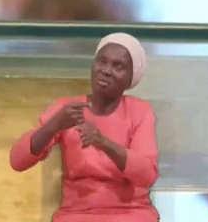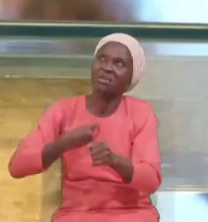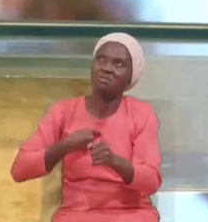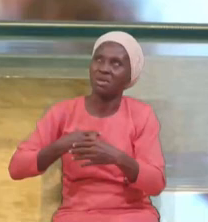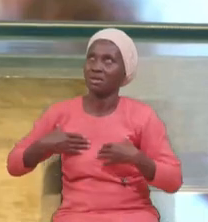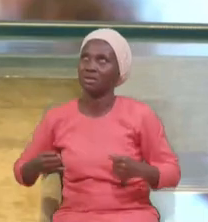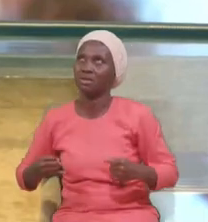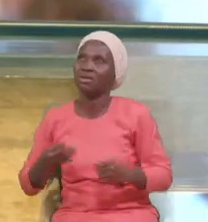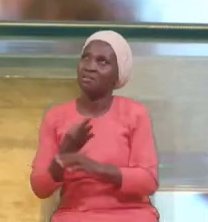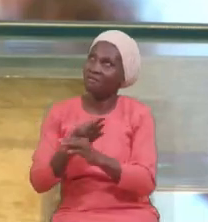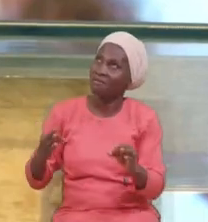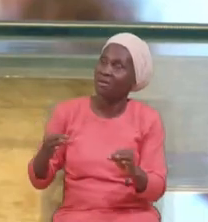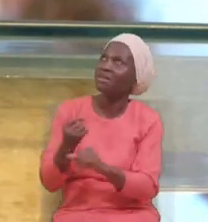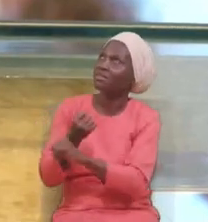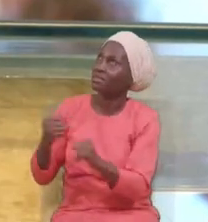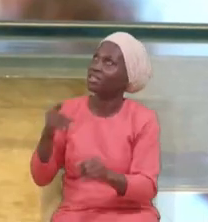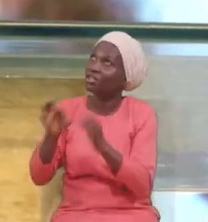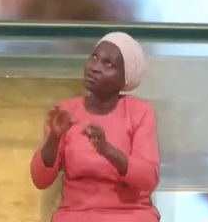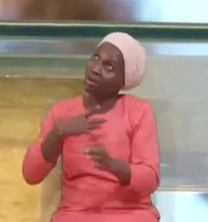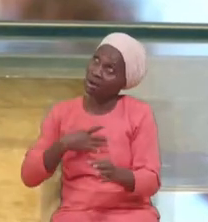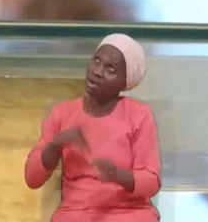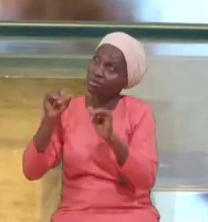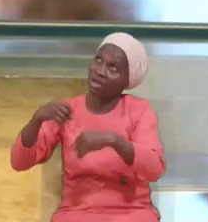tu peux me rendre affranchi.